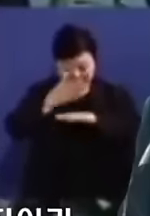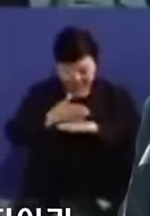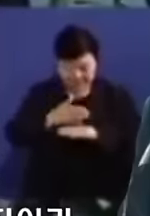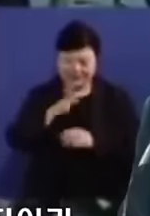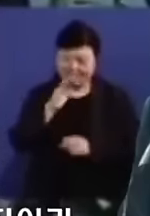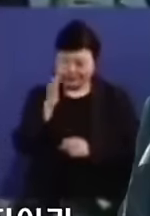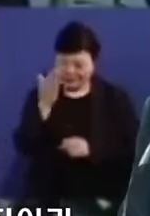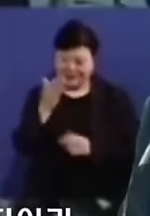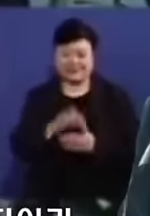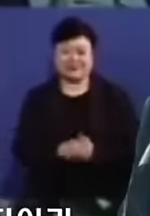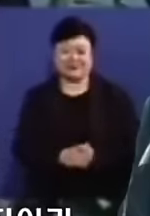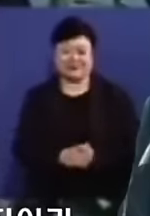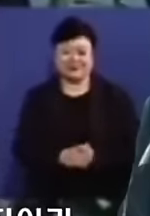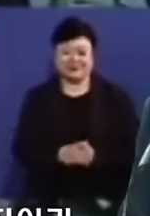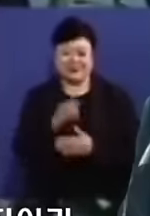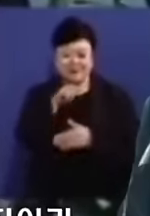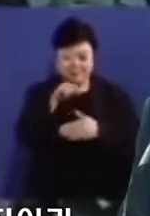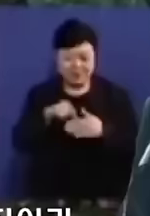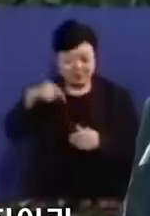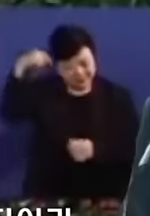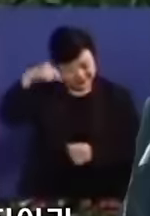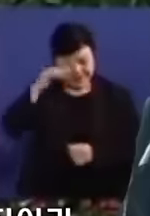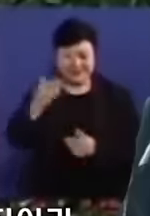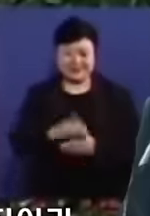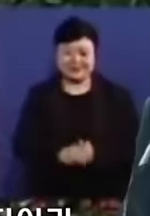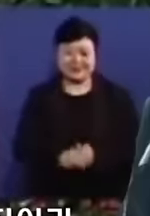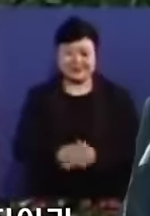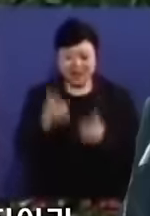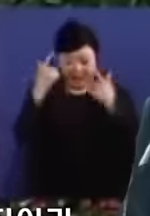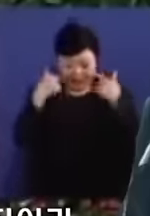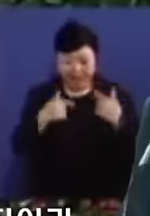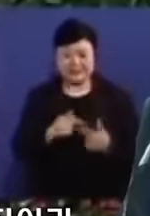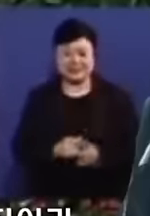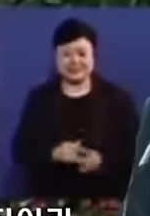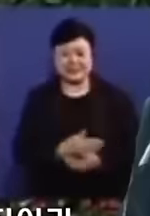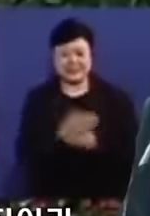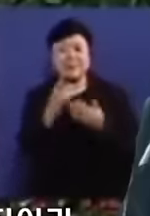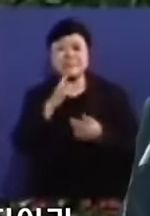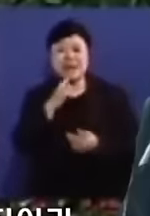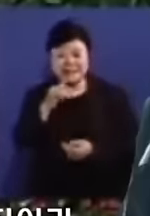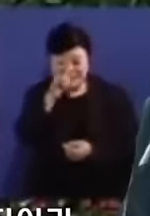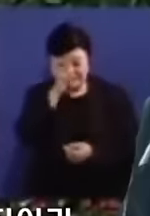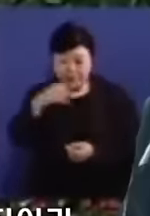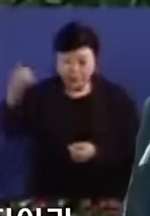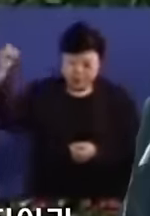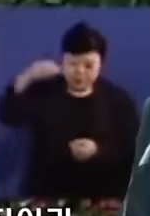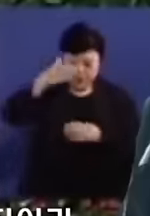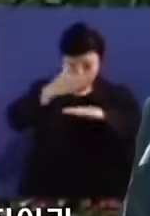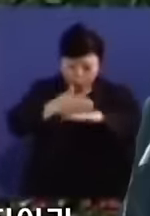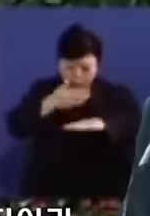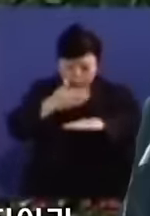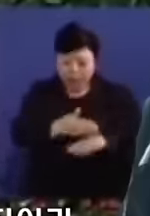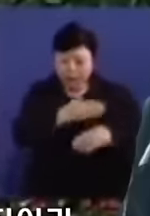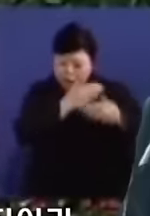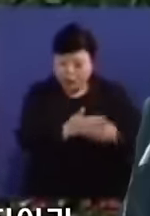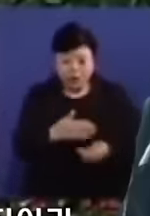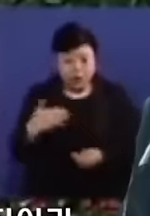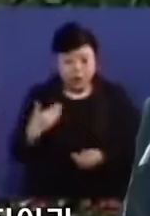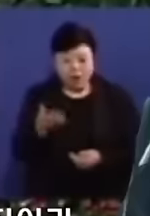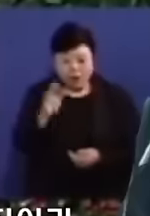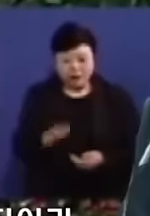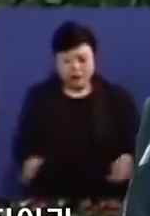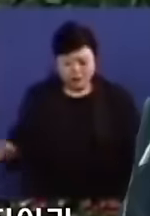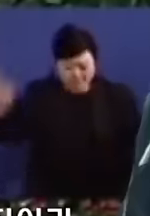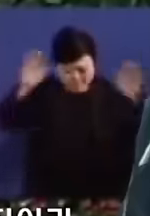되는 말씀을 마음에 절실히 느꼈습니다. 항상 대낮만 있으면 빛의 고마움과 귀중함을 모릅니다. 그러나